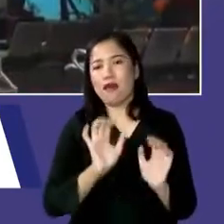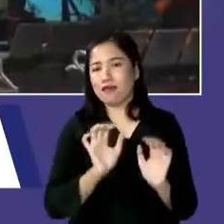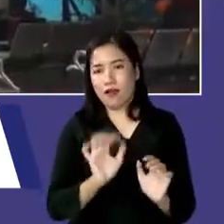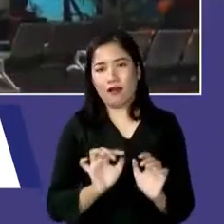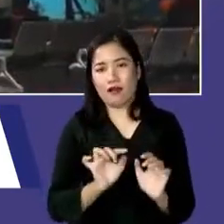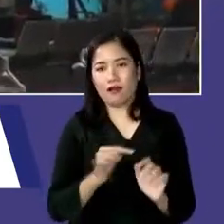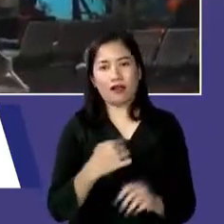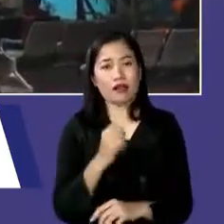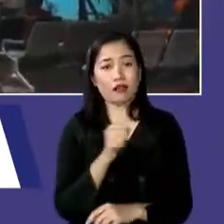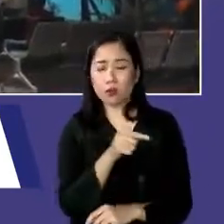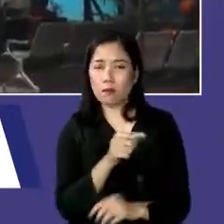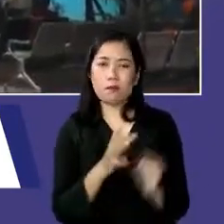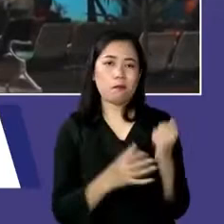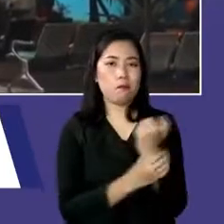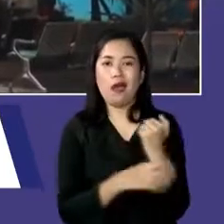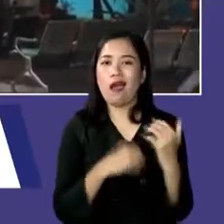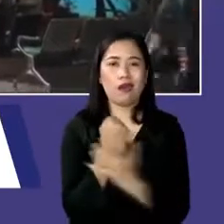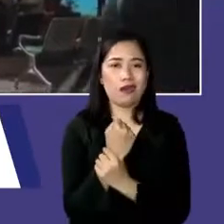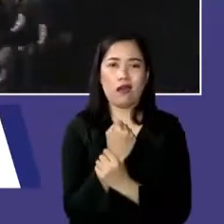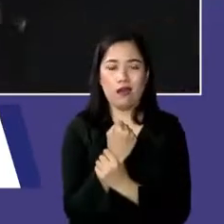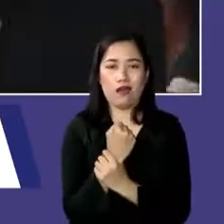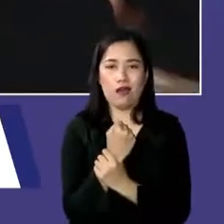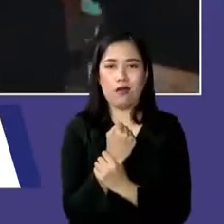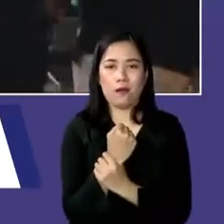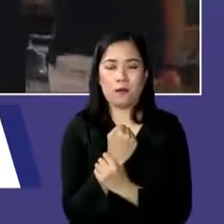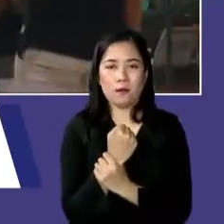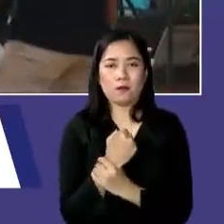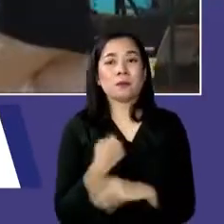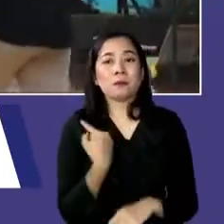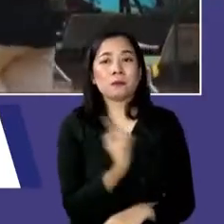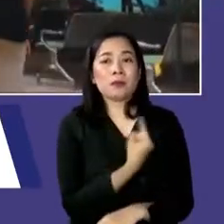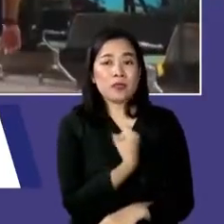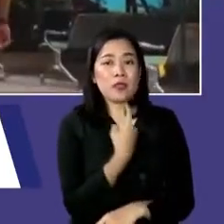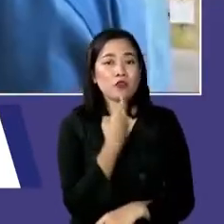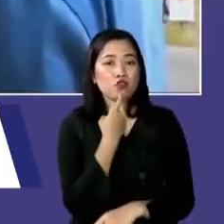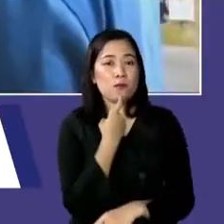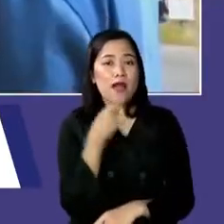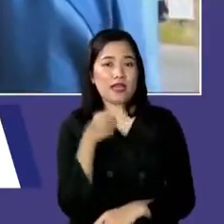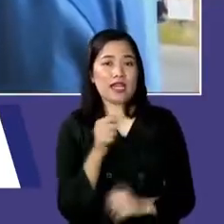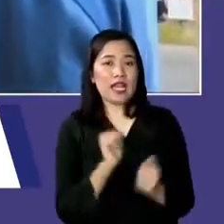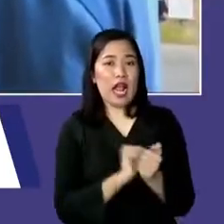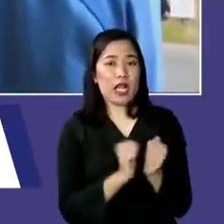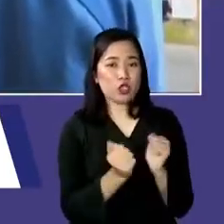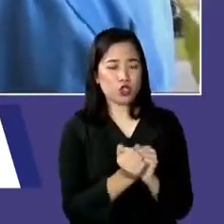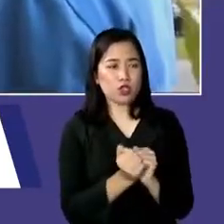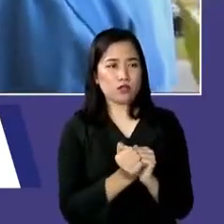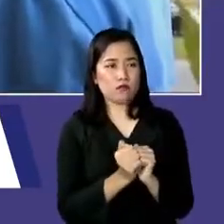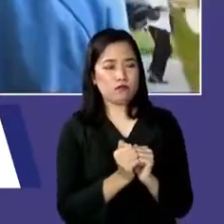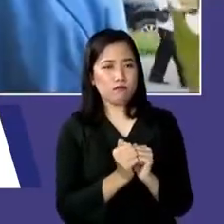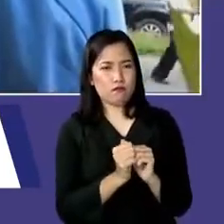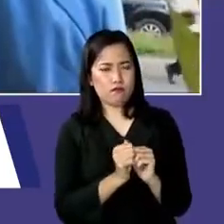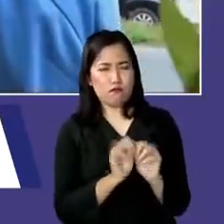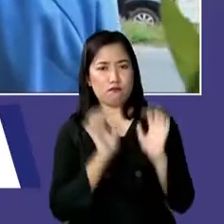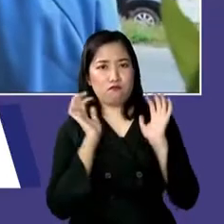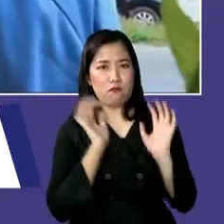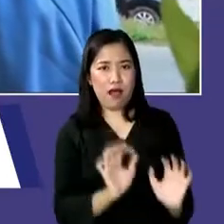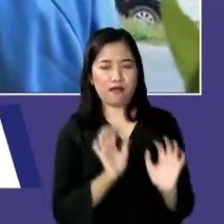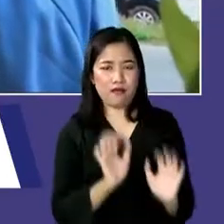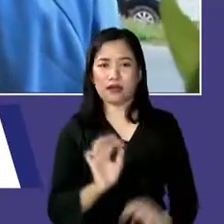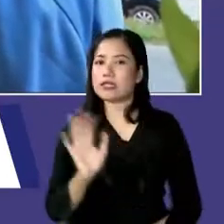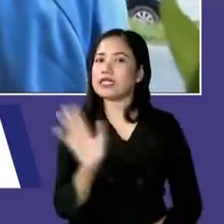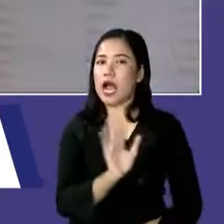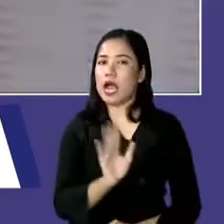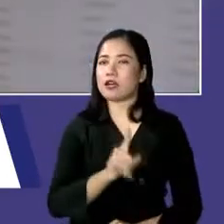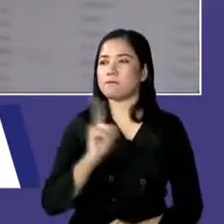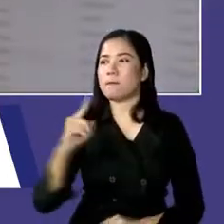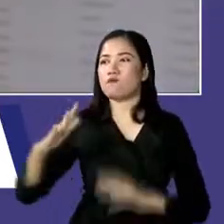berbahaya kalau kita biarkan begitu karena itu kita mencoba untuk kasus ini jangan terlalu banyak karena mereka juga akan membebani